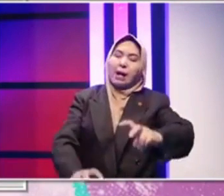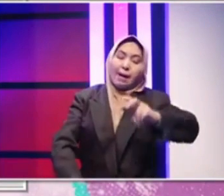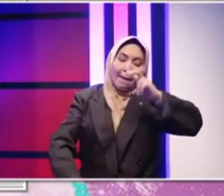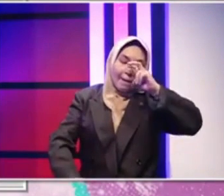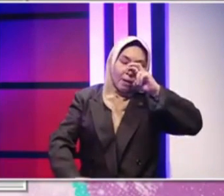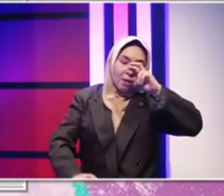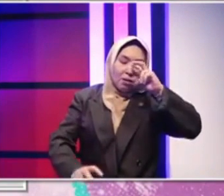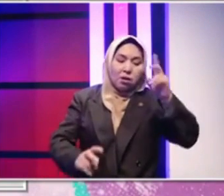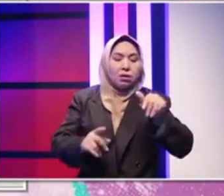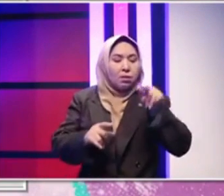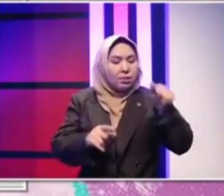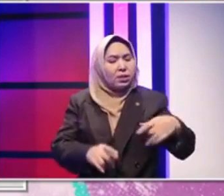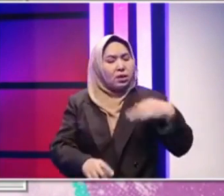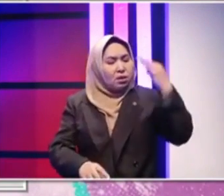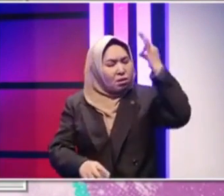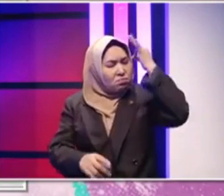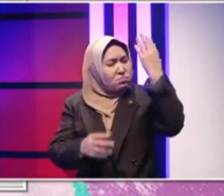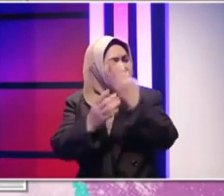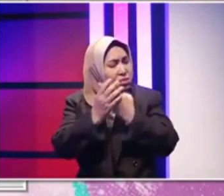وقلوبهم شتى،